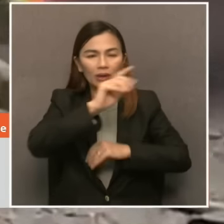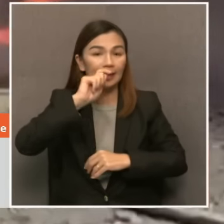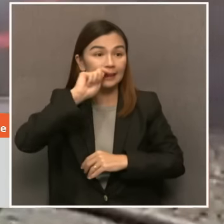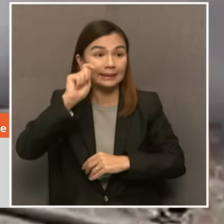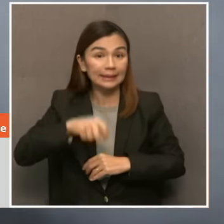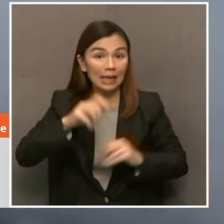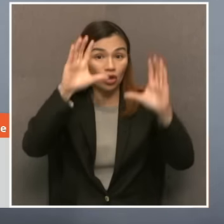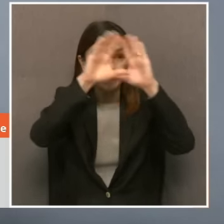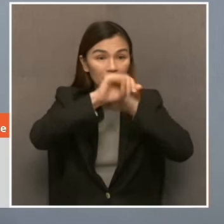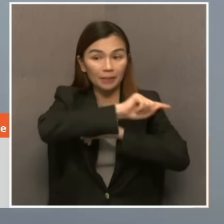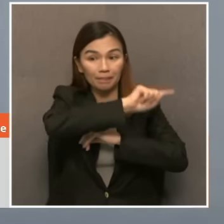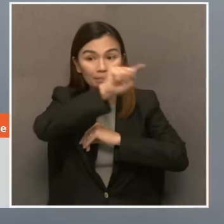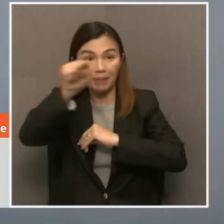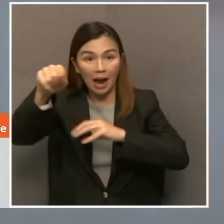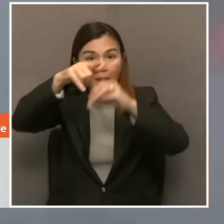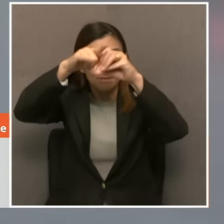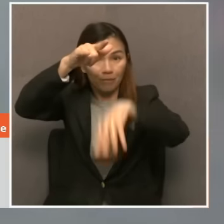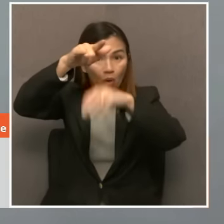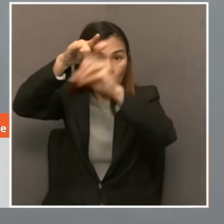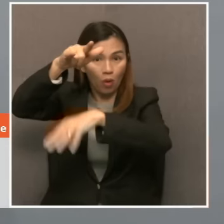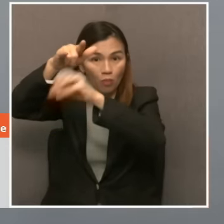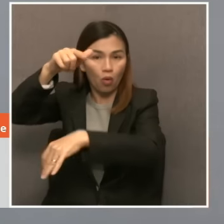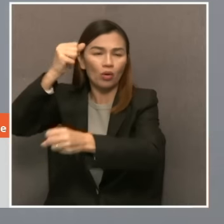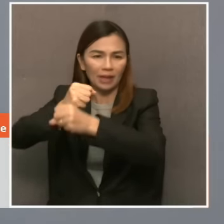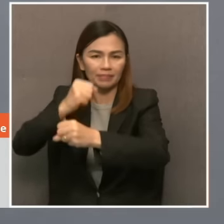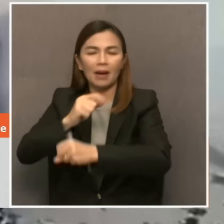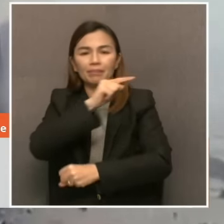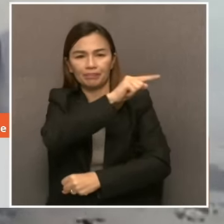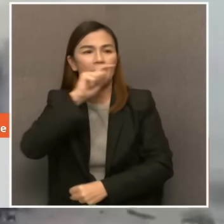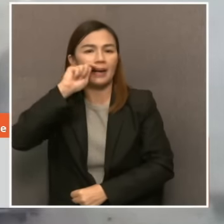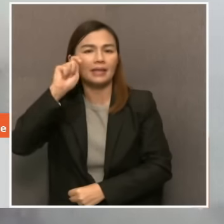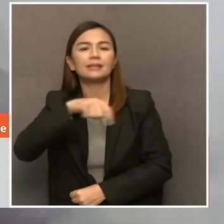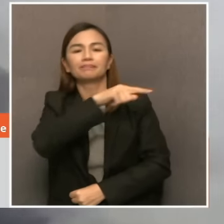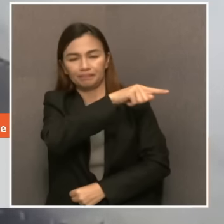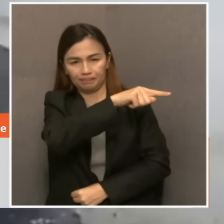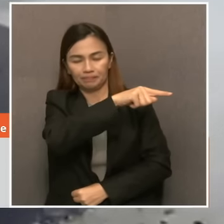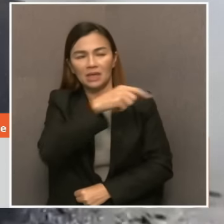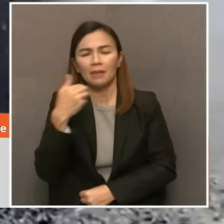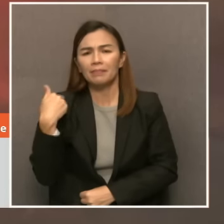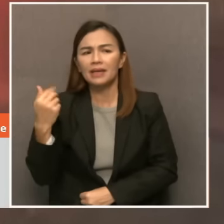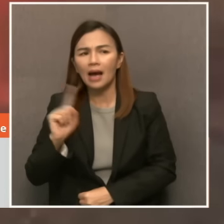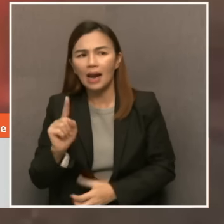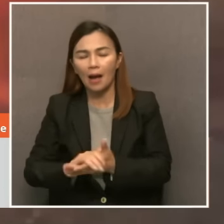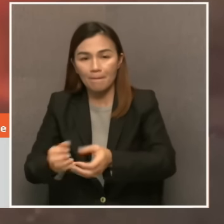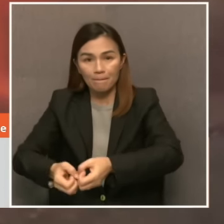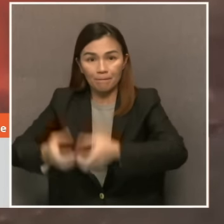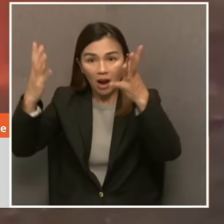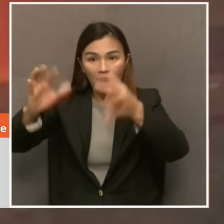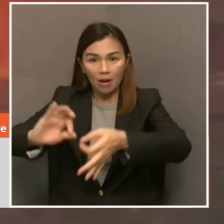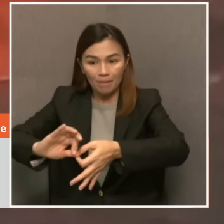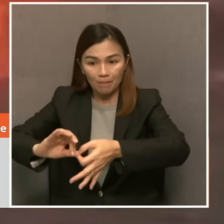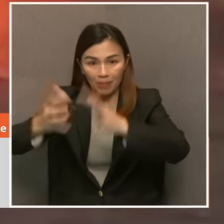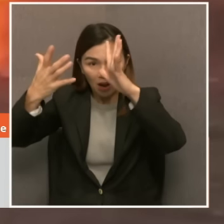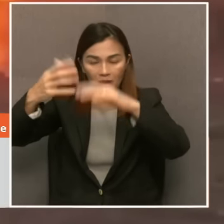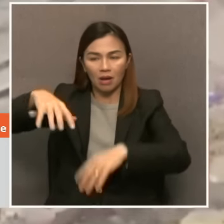ตีในดินแดนรัสเซียครั้งใหญ่ที่สุดเท่าที่เคยเกิดขึ้นพร้อมกับระบุว่ามีเหตุระเบิดและเพลิงไหม้เกิดขึ้นที่โรงไฟฟ้